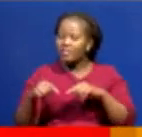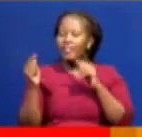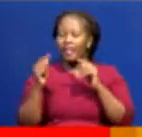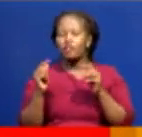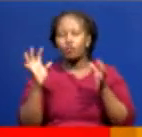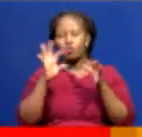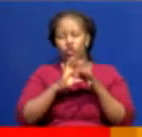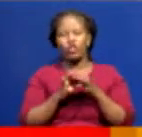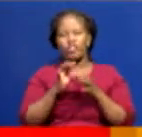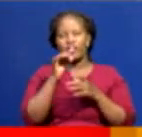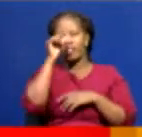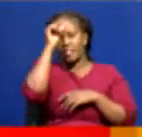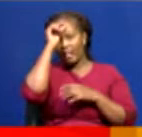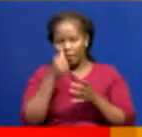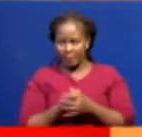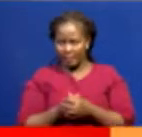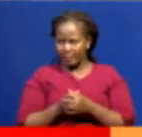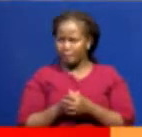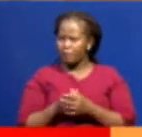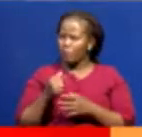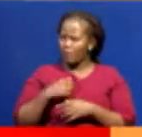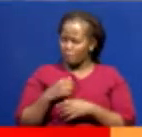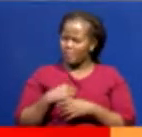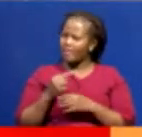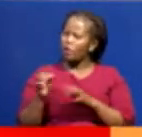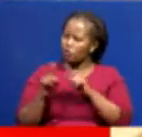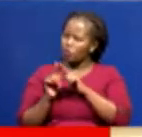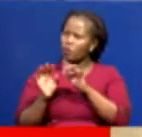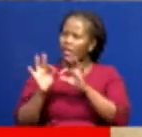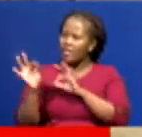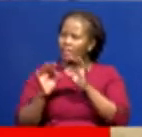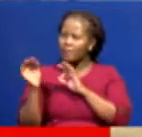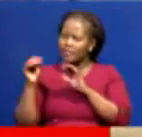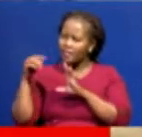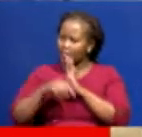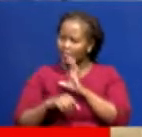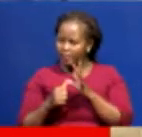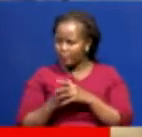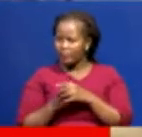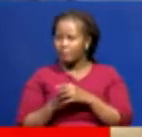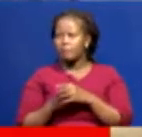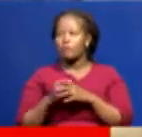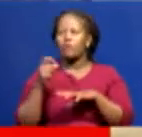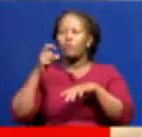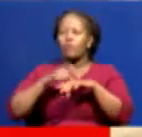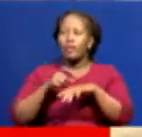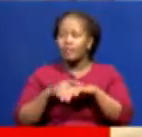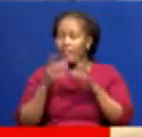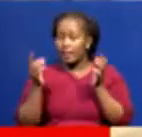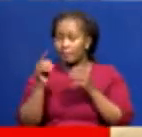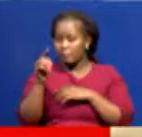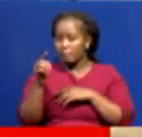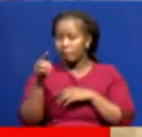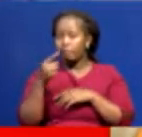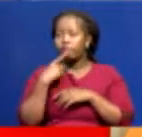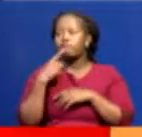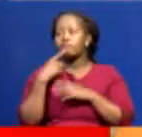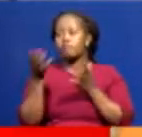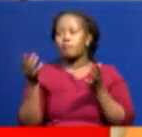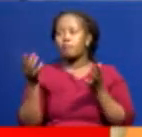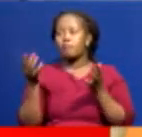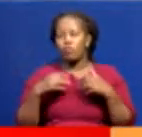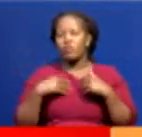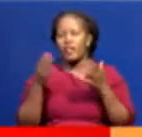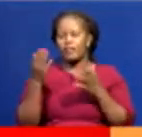katika serikali. Nancy, wacha nikueleze kitu kimoja. Na leo nitasema hapa. Uliposema kuna ile bipartisan